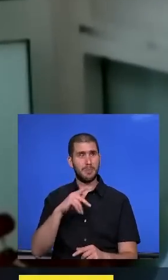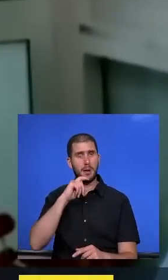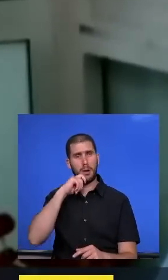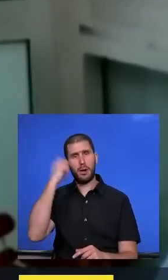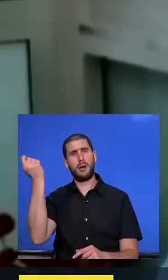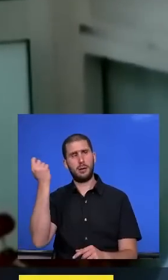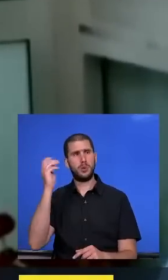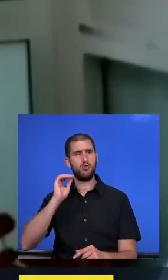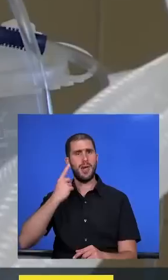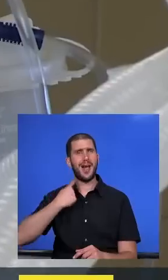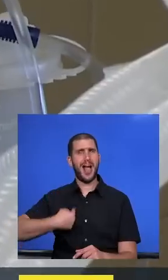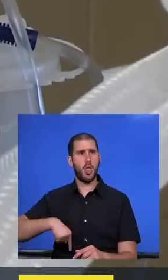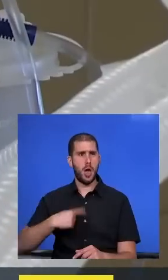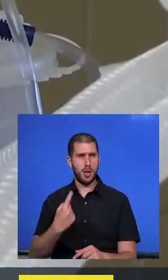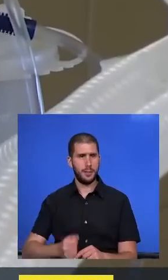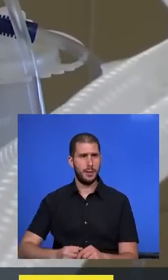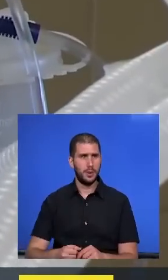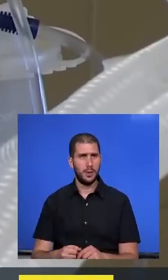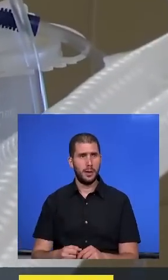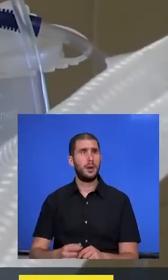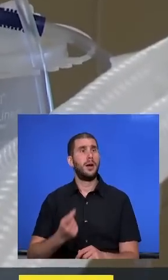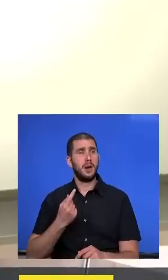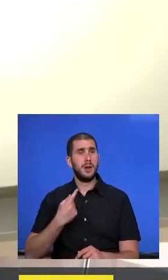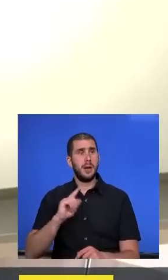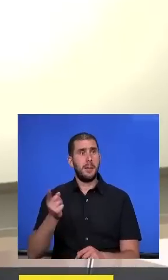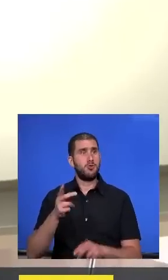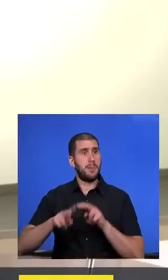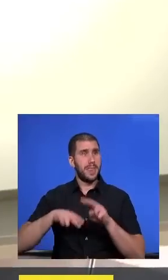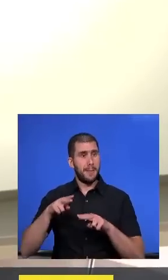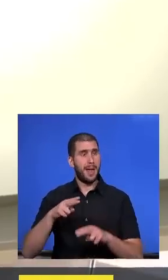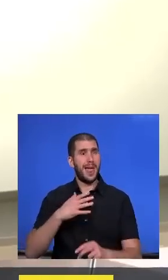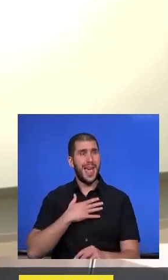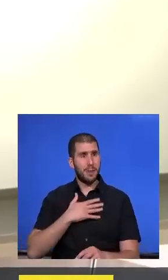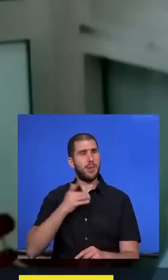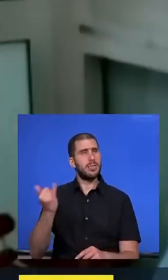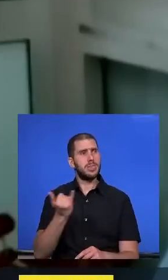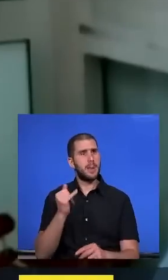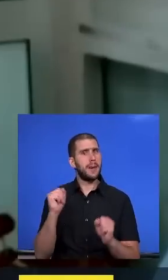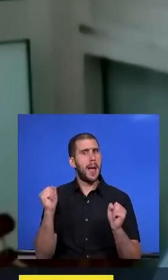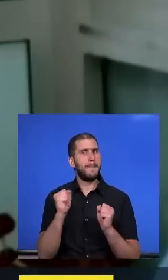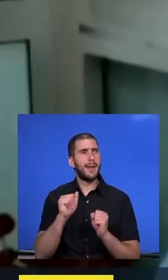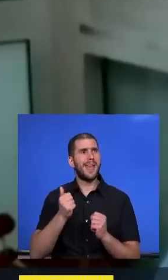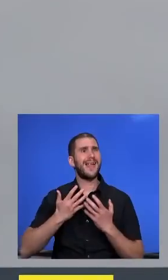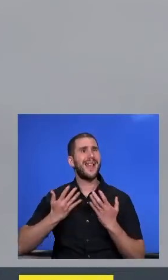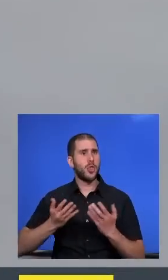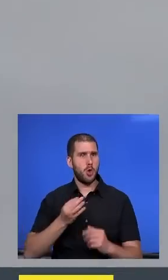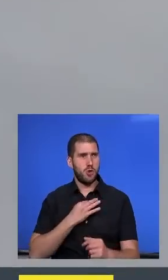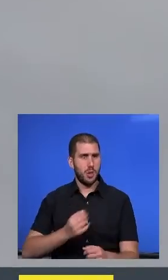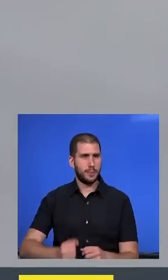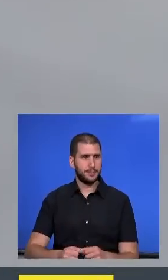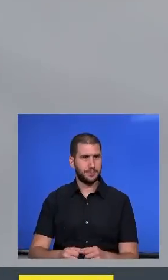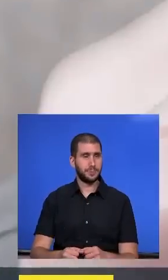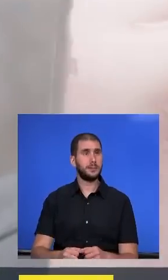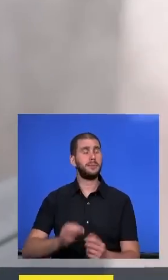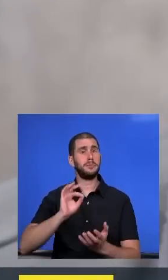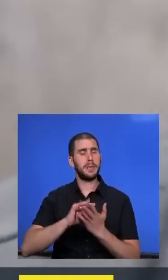של קנולה החוצה. ואנחנו, כל מי שמטפל באקמו, זה תמיד הפחד הכי גדול. ובעוד